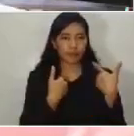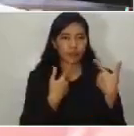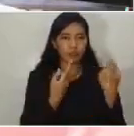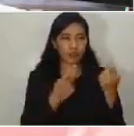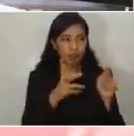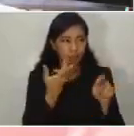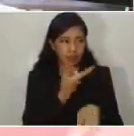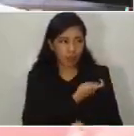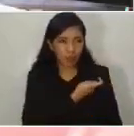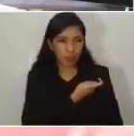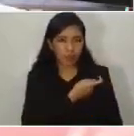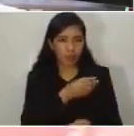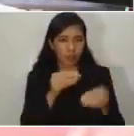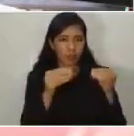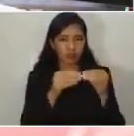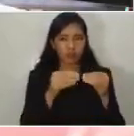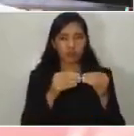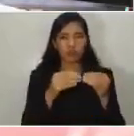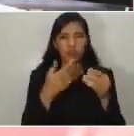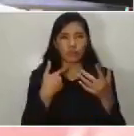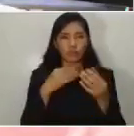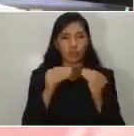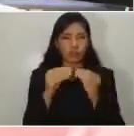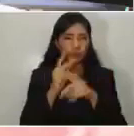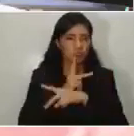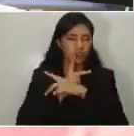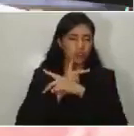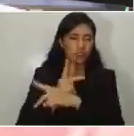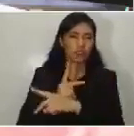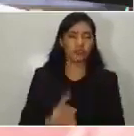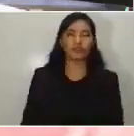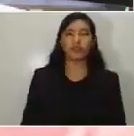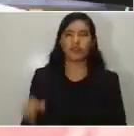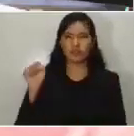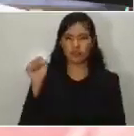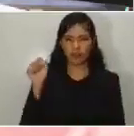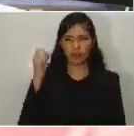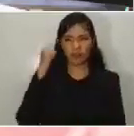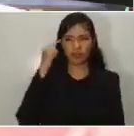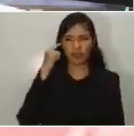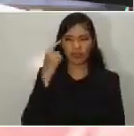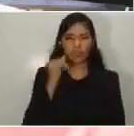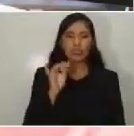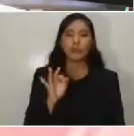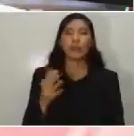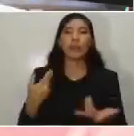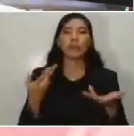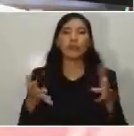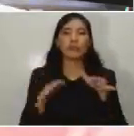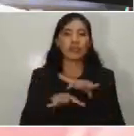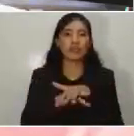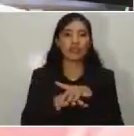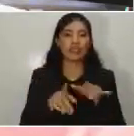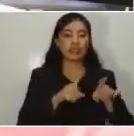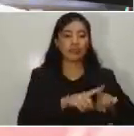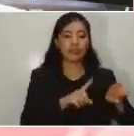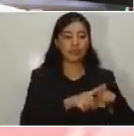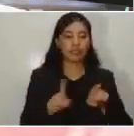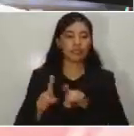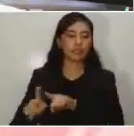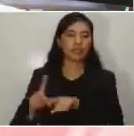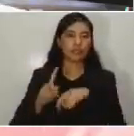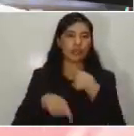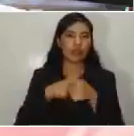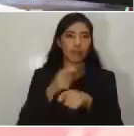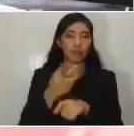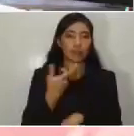magkaiba. Gano'n na sila karami? Yun nga po mga sa clinical trial, wala pa, hindi naman po marami pa masyado, no? Tapos nga nung isang